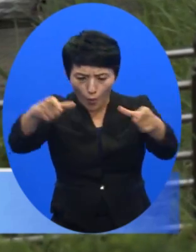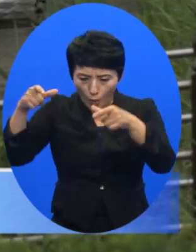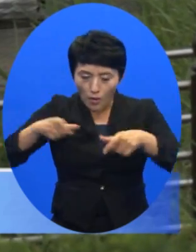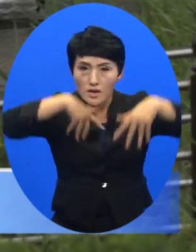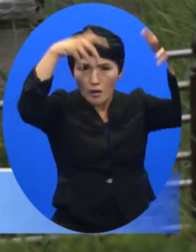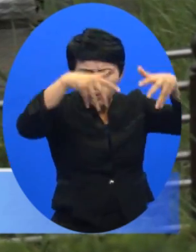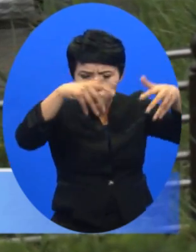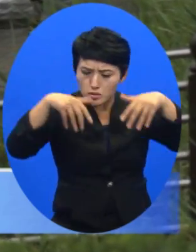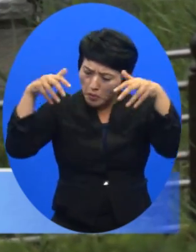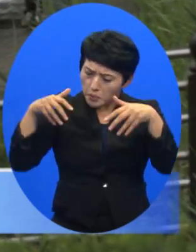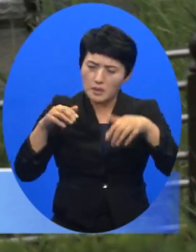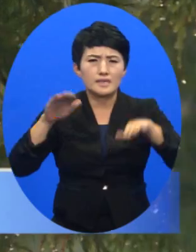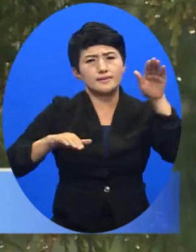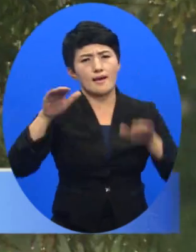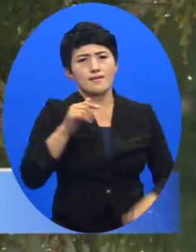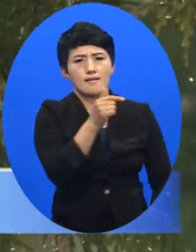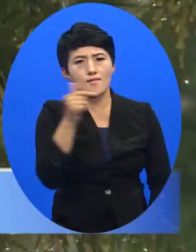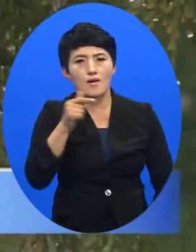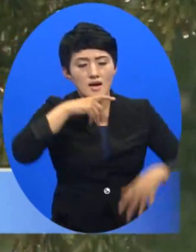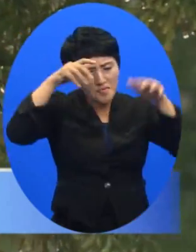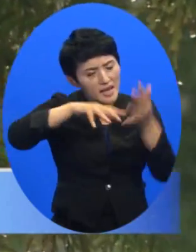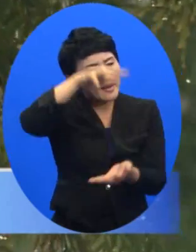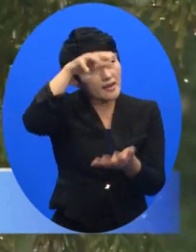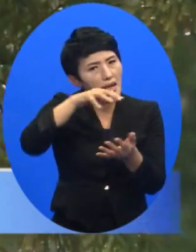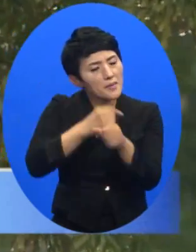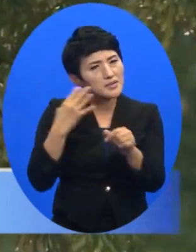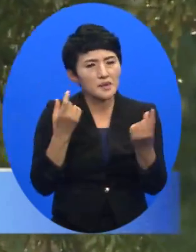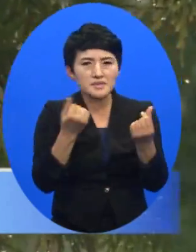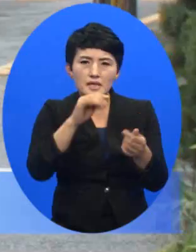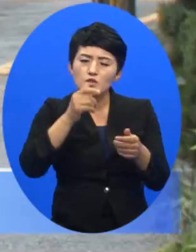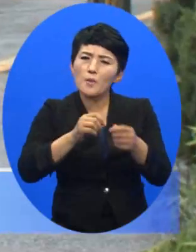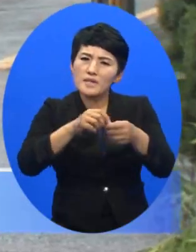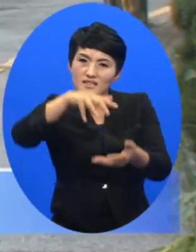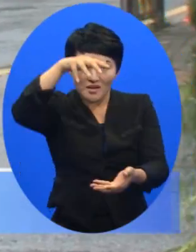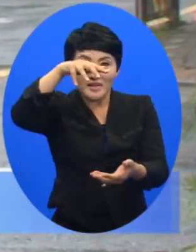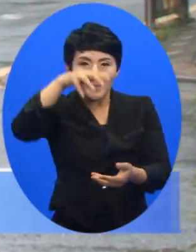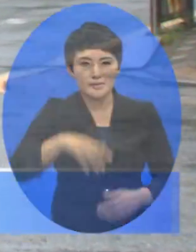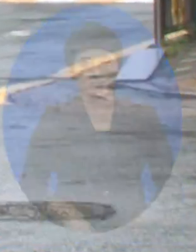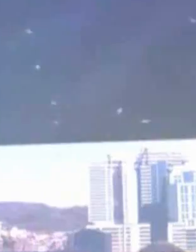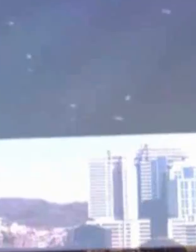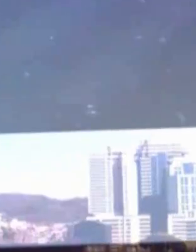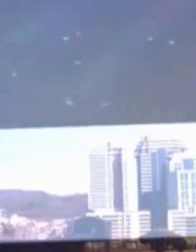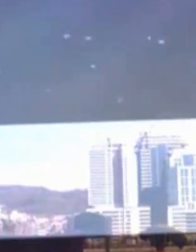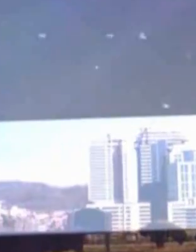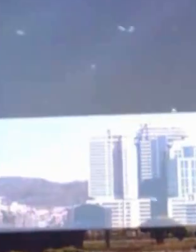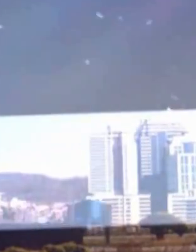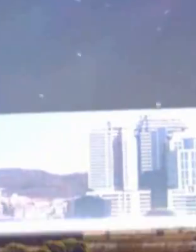따라 많은 비가 올 때가 있겠고요. 강수량은 평년과 비슷하거나 많겠습니다.